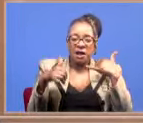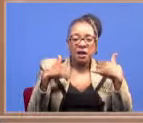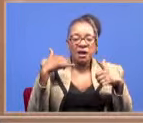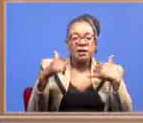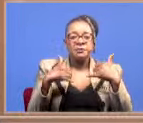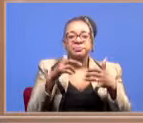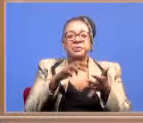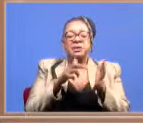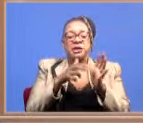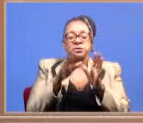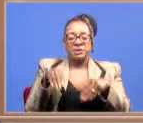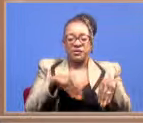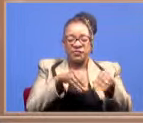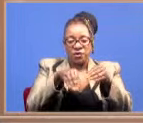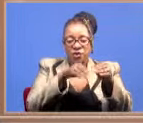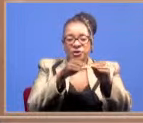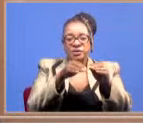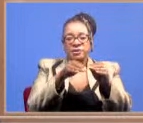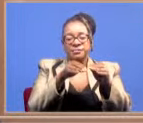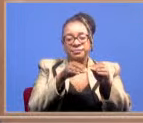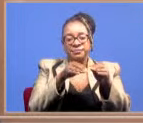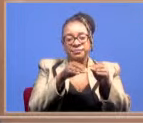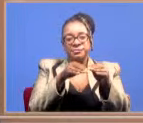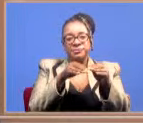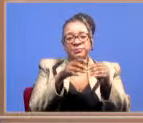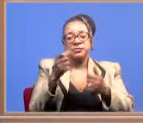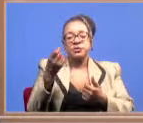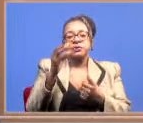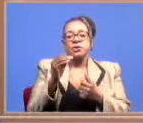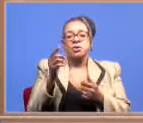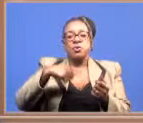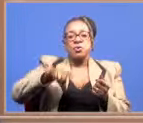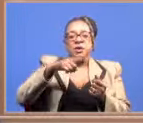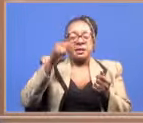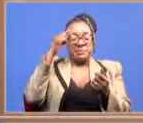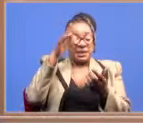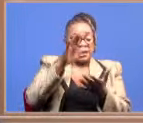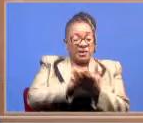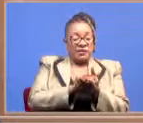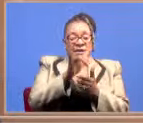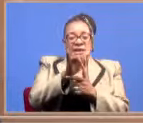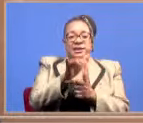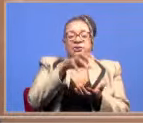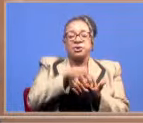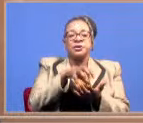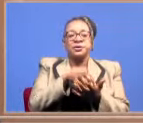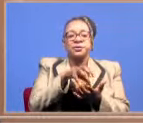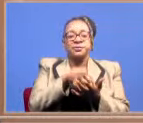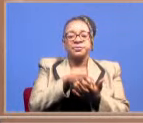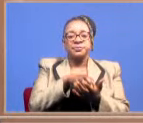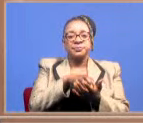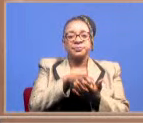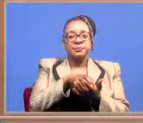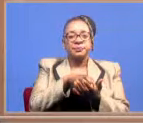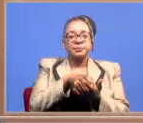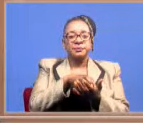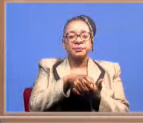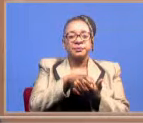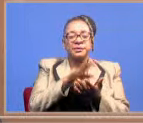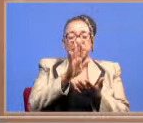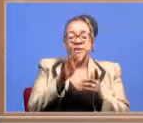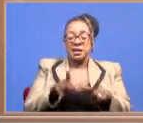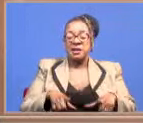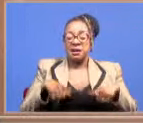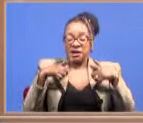was being trailed or followed. So we believe that in the circumstances, his life was